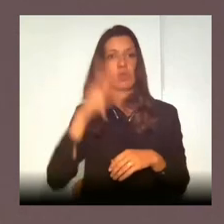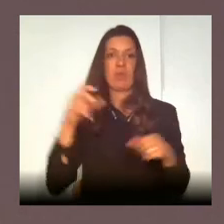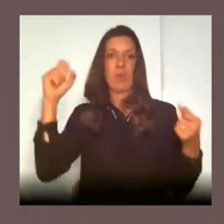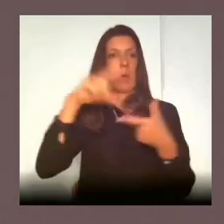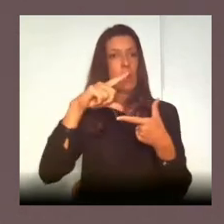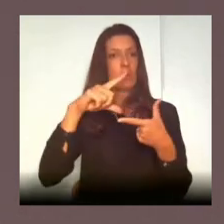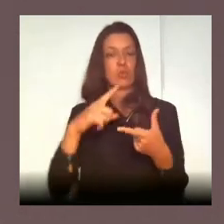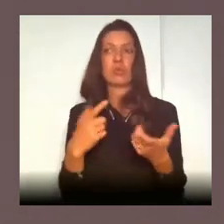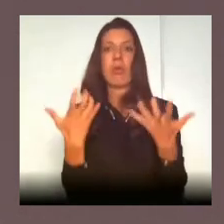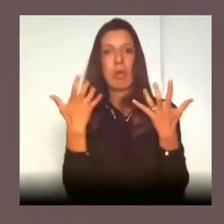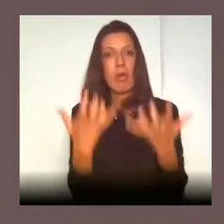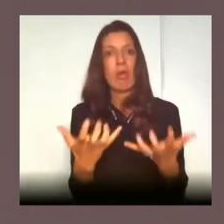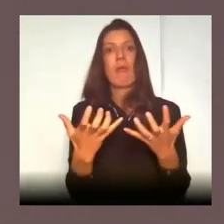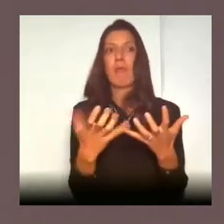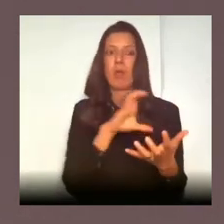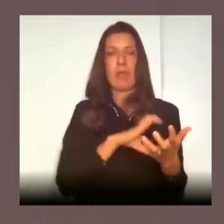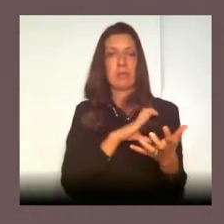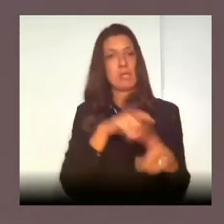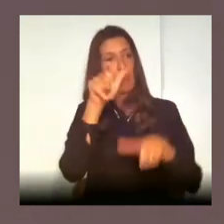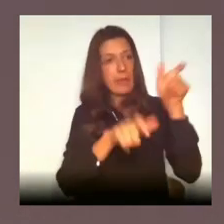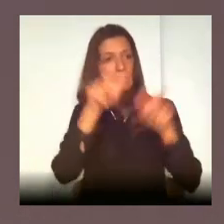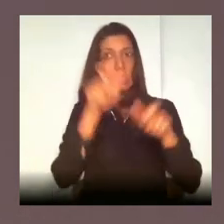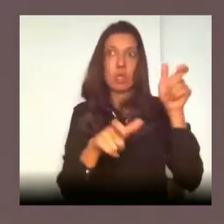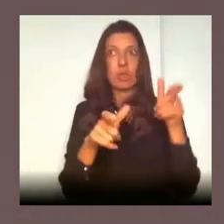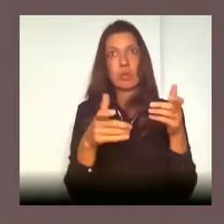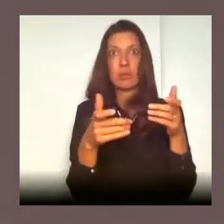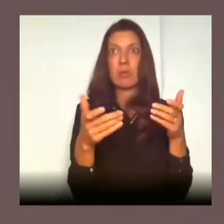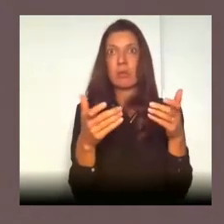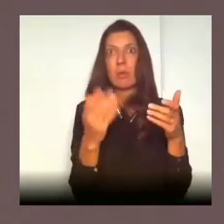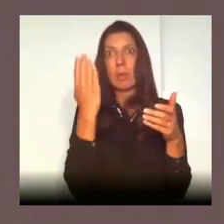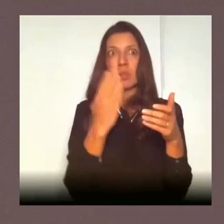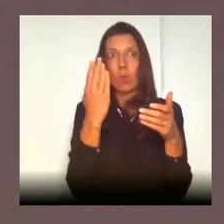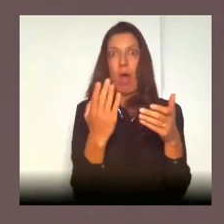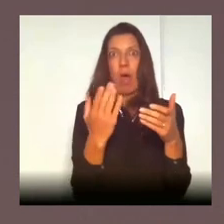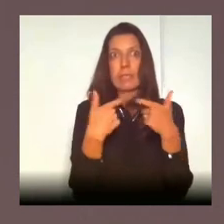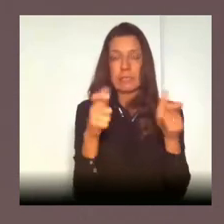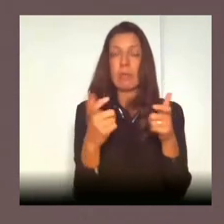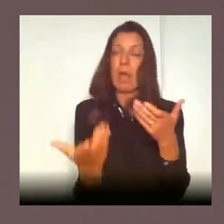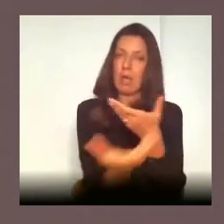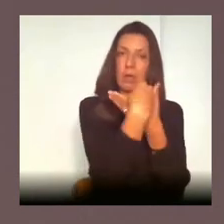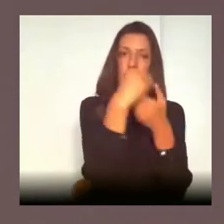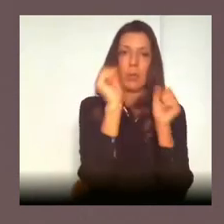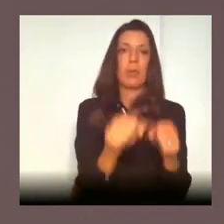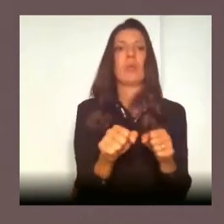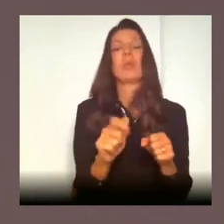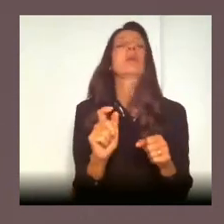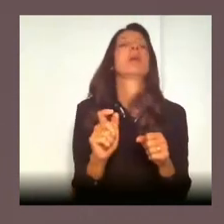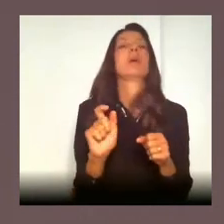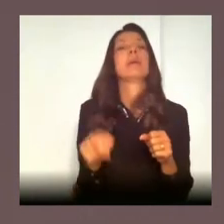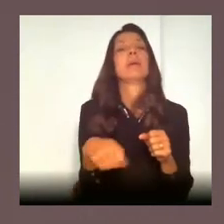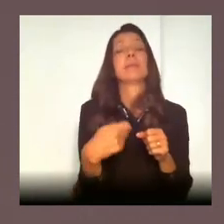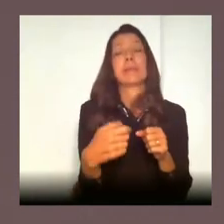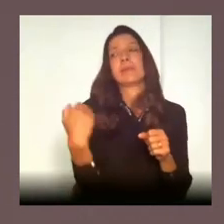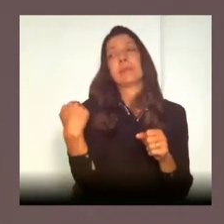cette stratégie d'inclusion numérique, même si le concept d'inclusion est relativement récent. Mais ça fait, quand on